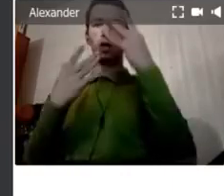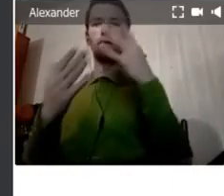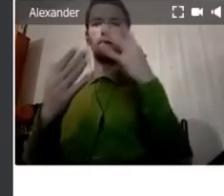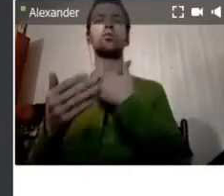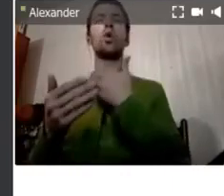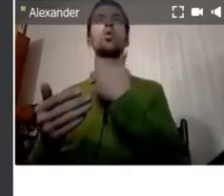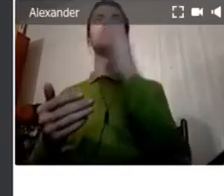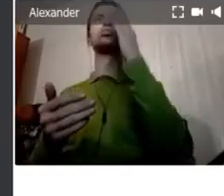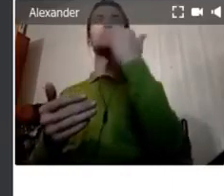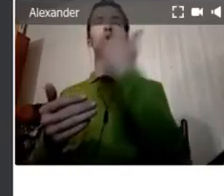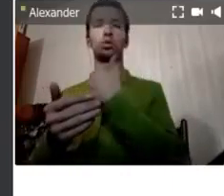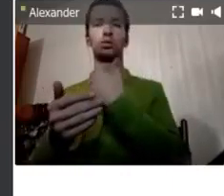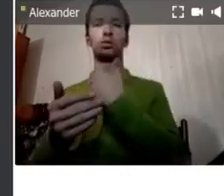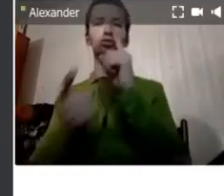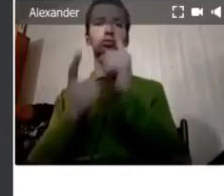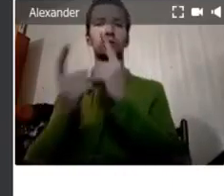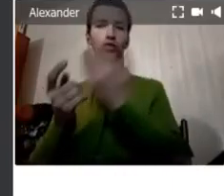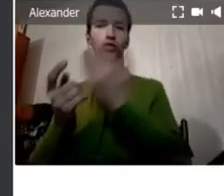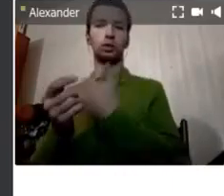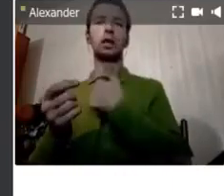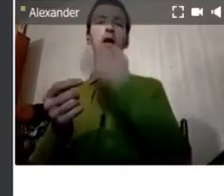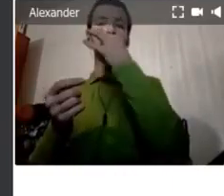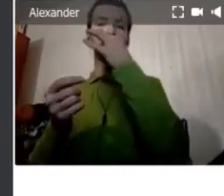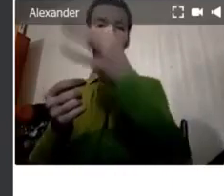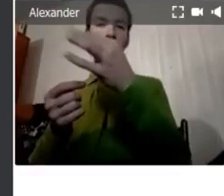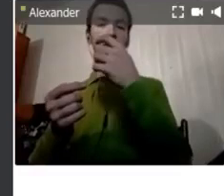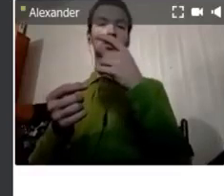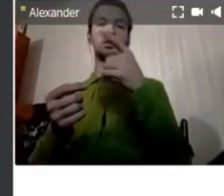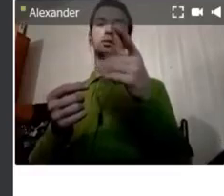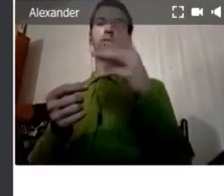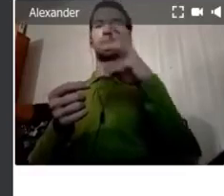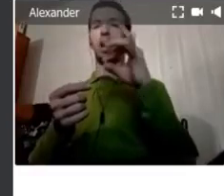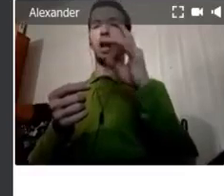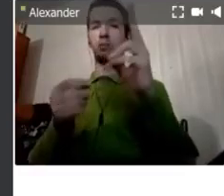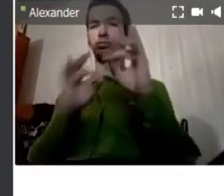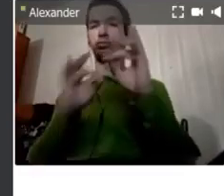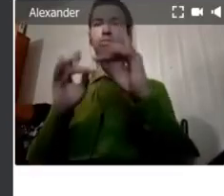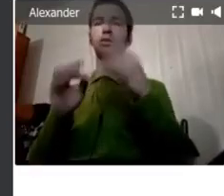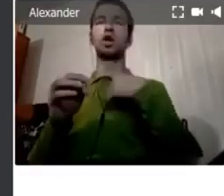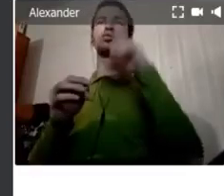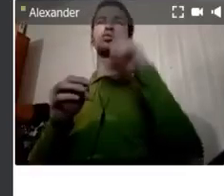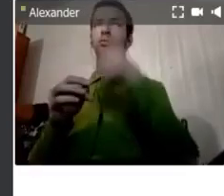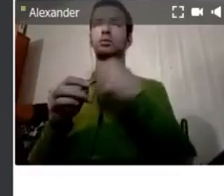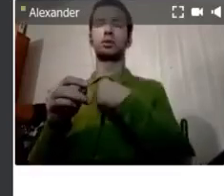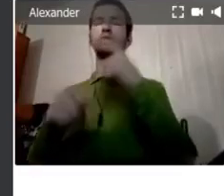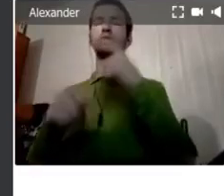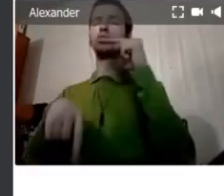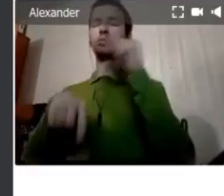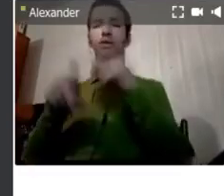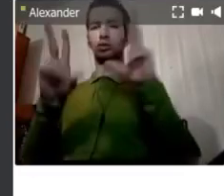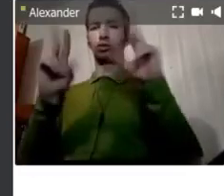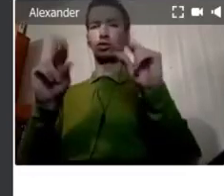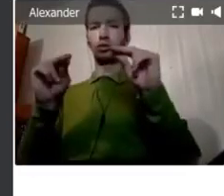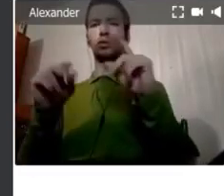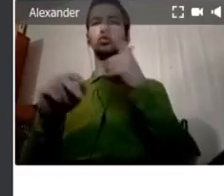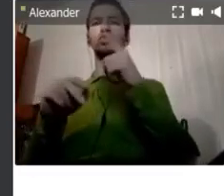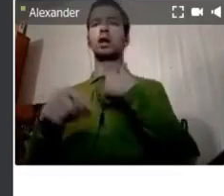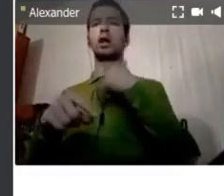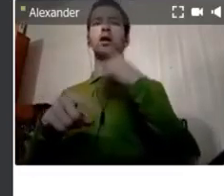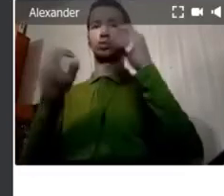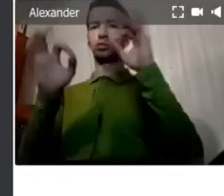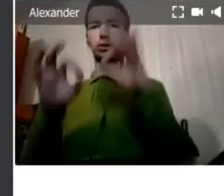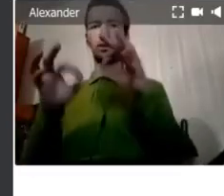музыкой, занимаюсь боксом, хожу в спортзал, езжу по всем странам мира, в которые я захочу, общаюсь с